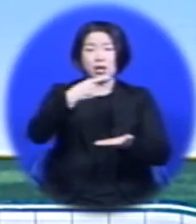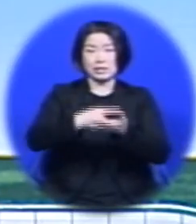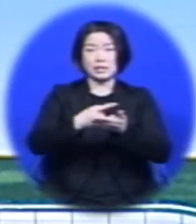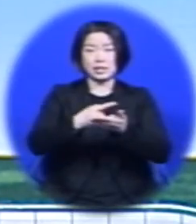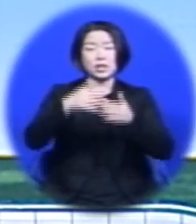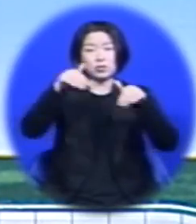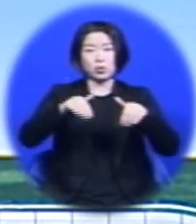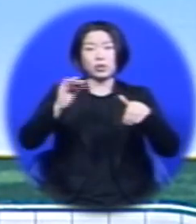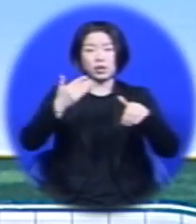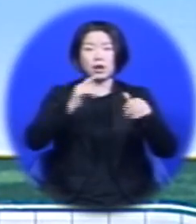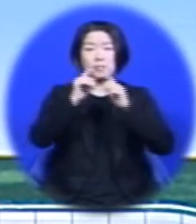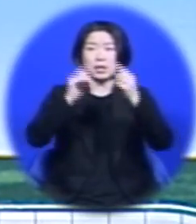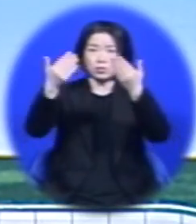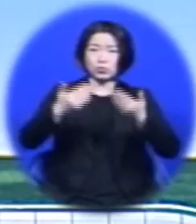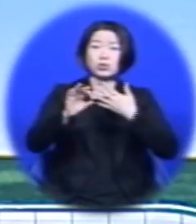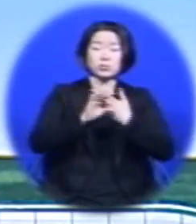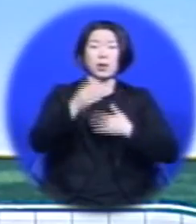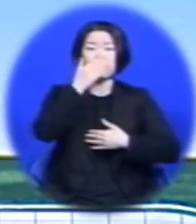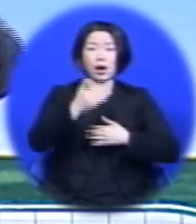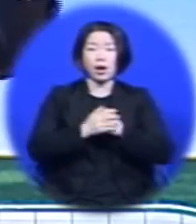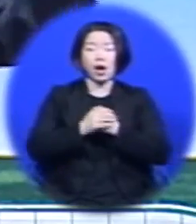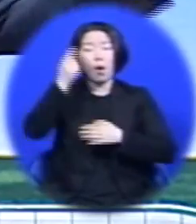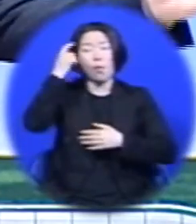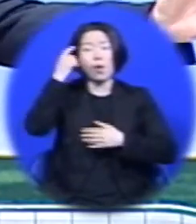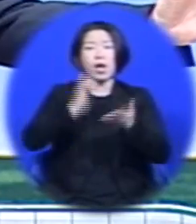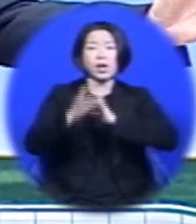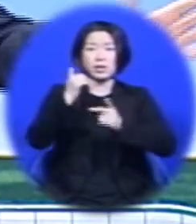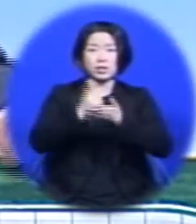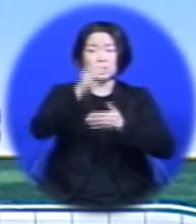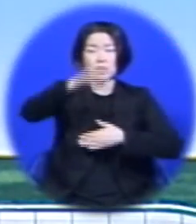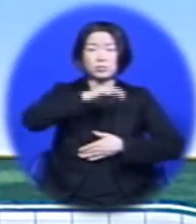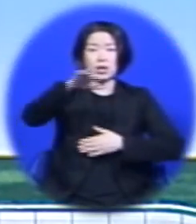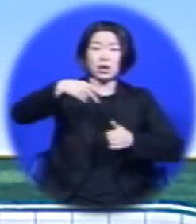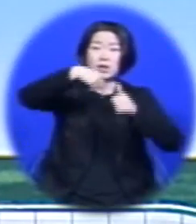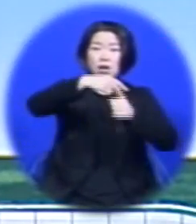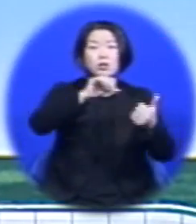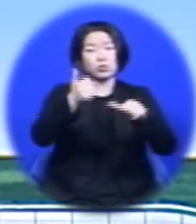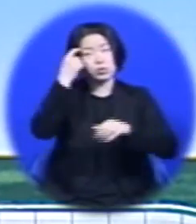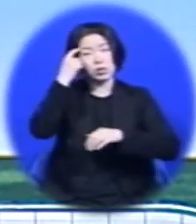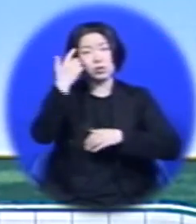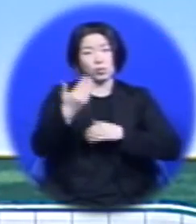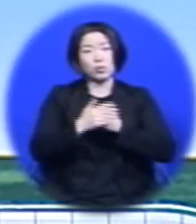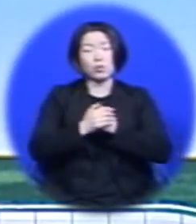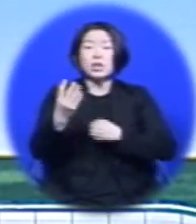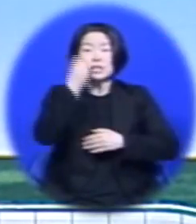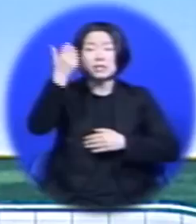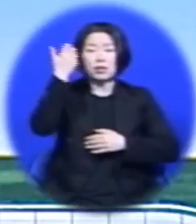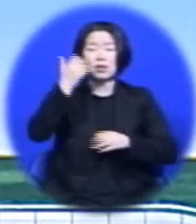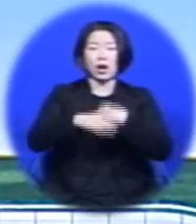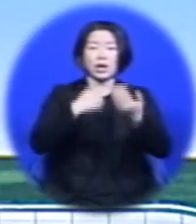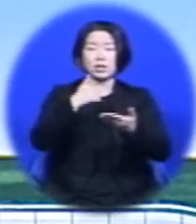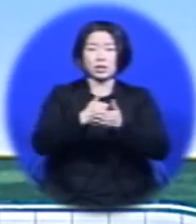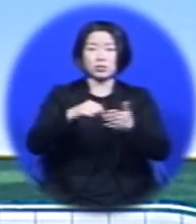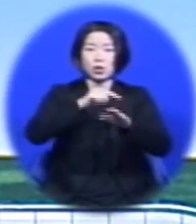되라 말씀만 하면 되지 왜 예수님은 십자가에 달려 죽으셨다는 성령 하나님께서 우리 마음에 오셔야